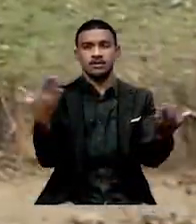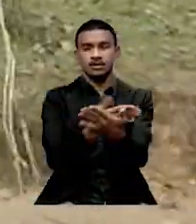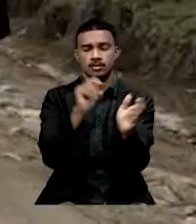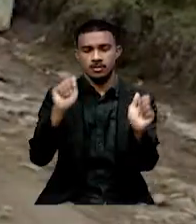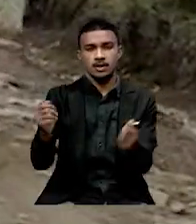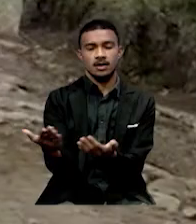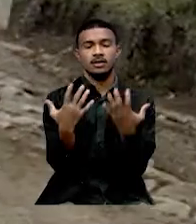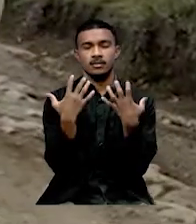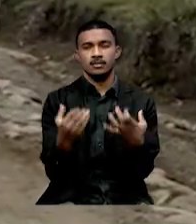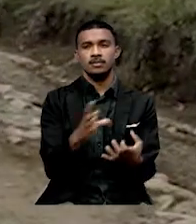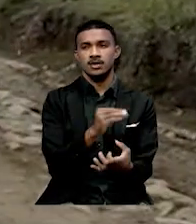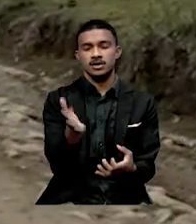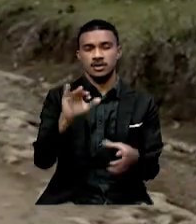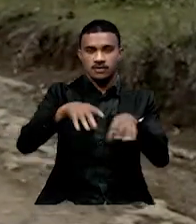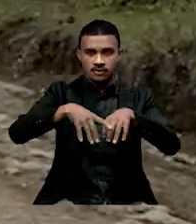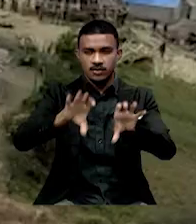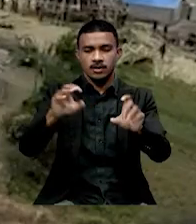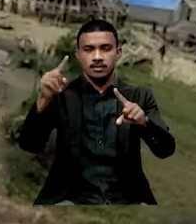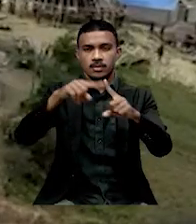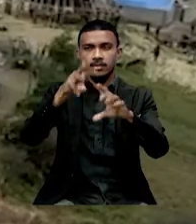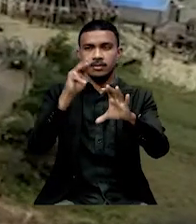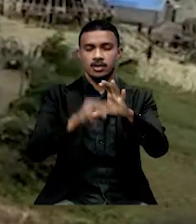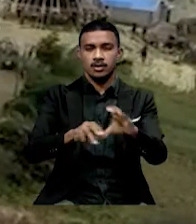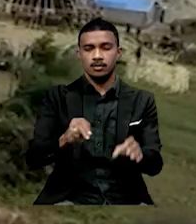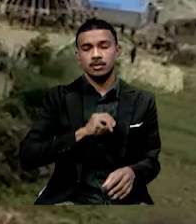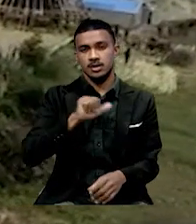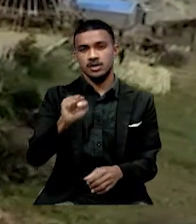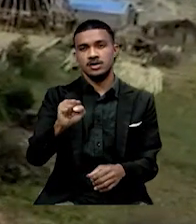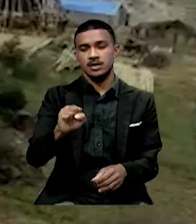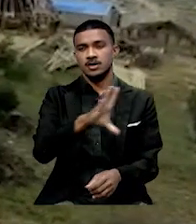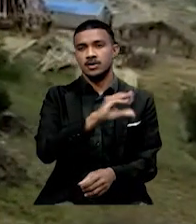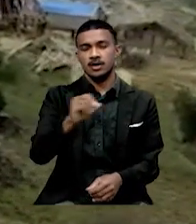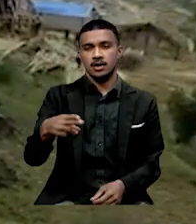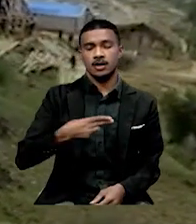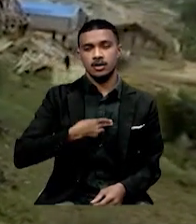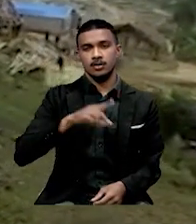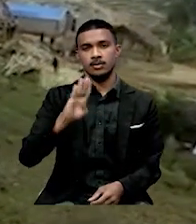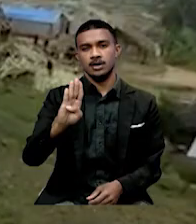sirah hodi bele fan sirne produk lokal ba merkadu iha mau bisi vila nomos iha hatu beliku.